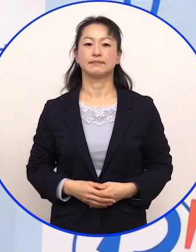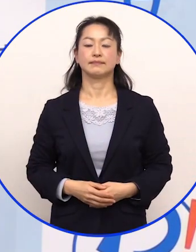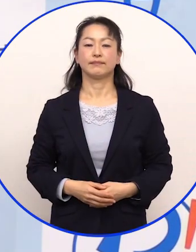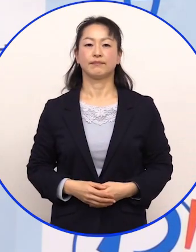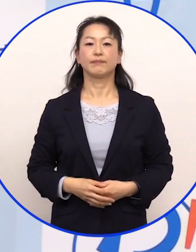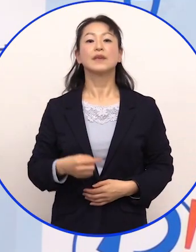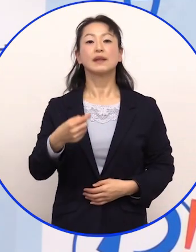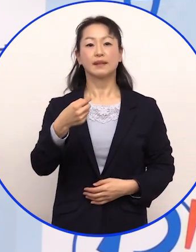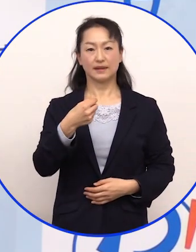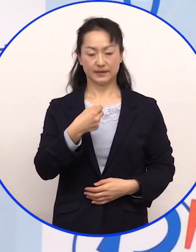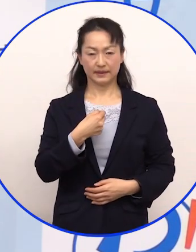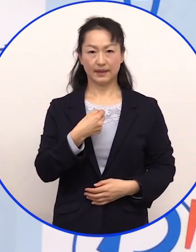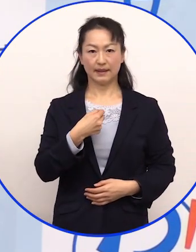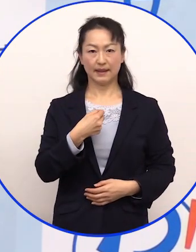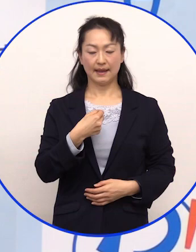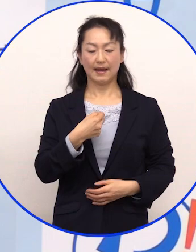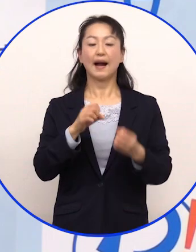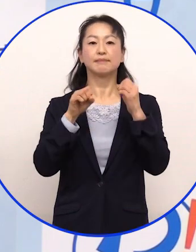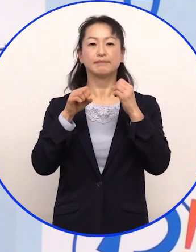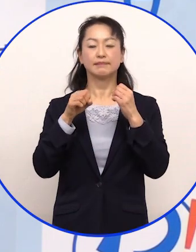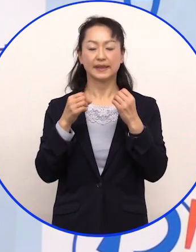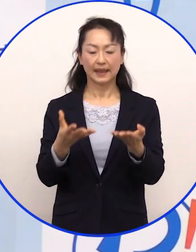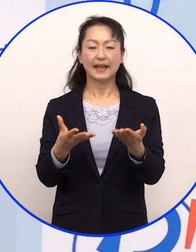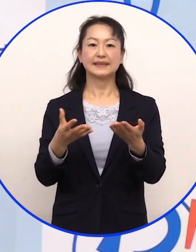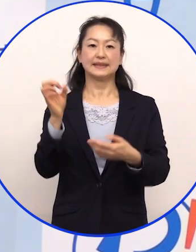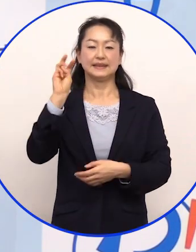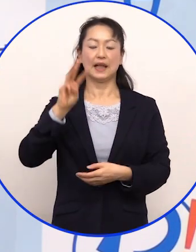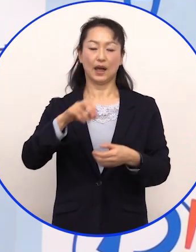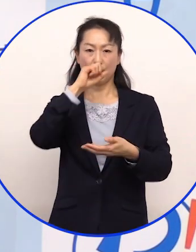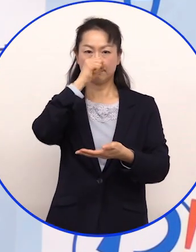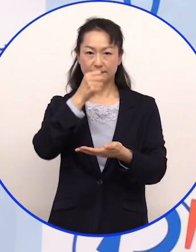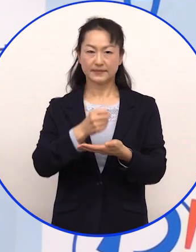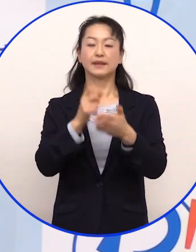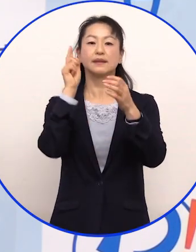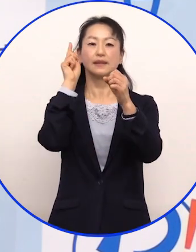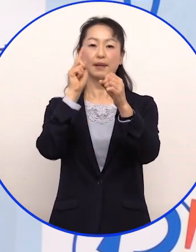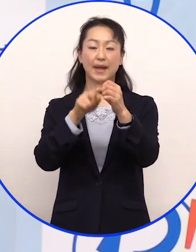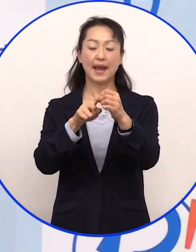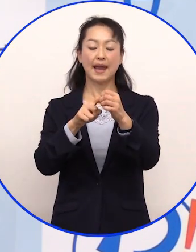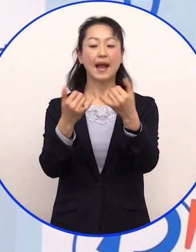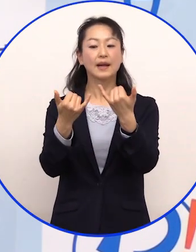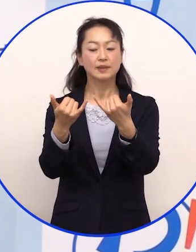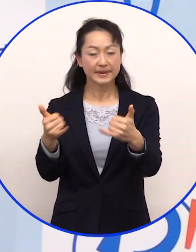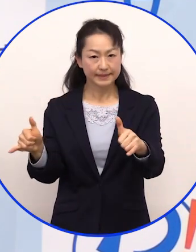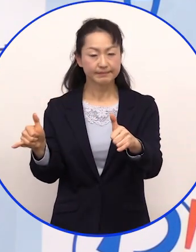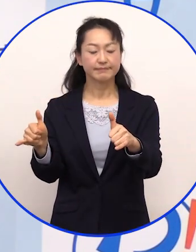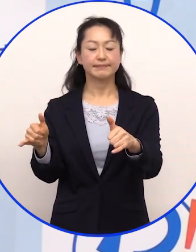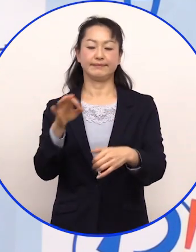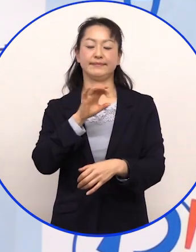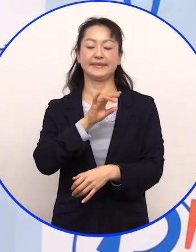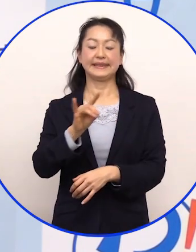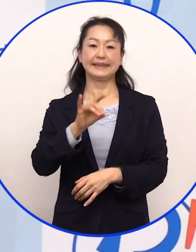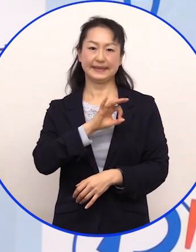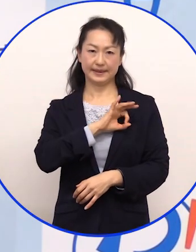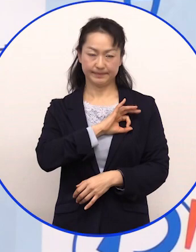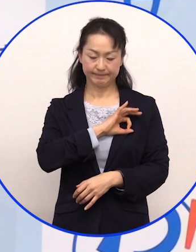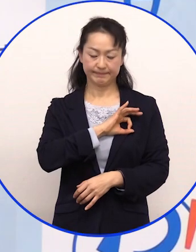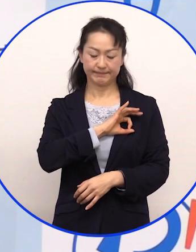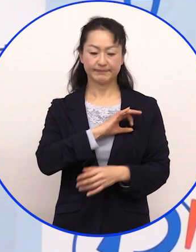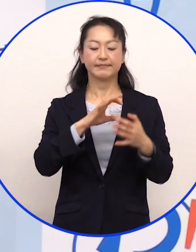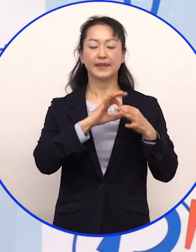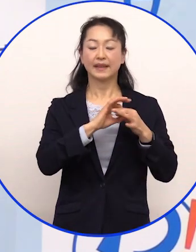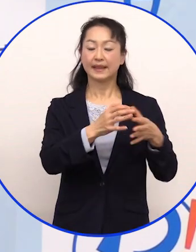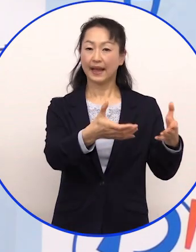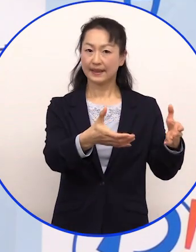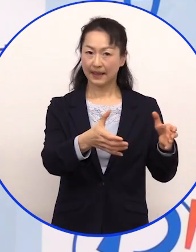私は品川区長として新時代の品川の実現に向けて区民の皆様、区議会議員の皆様、関係